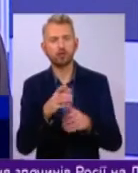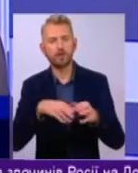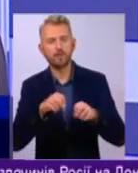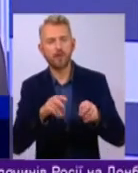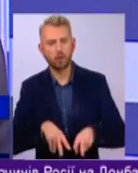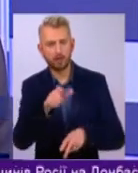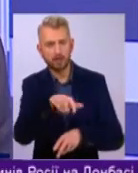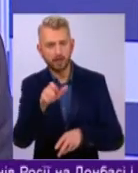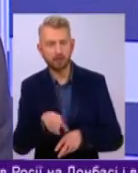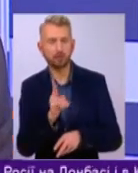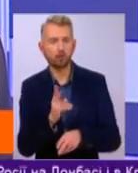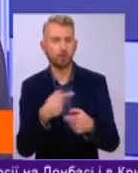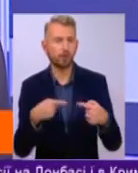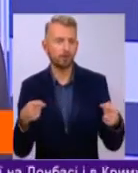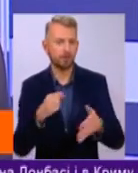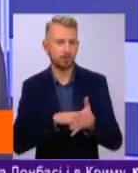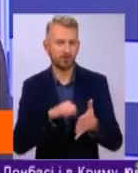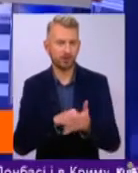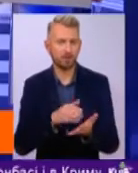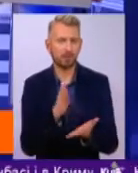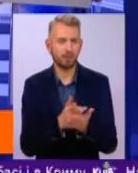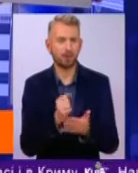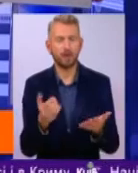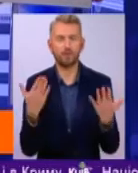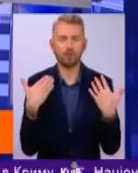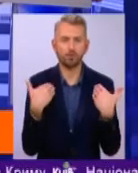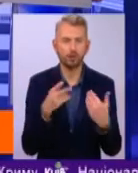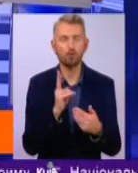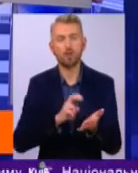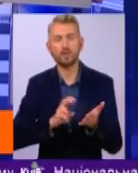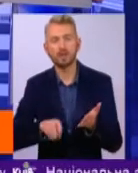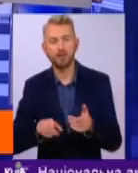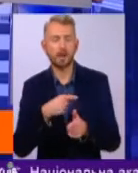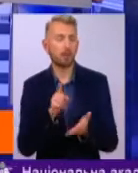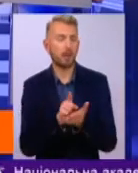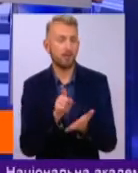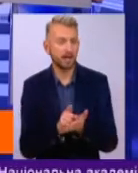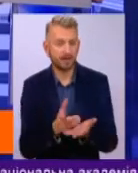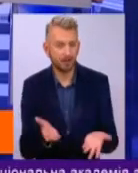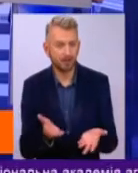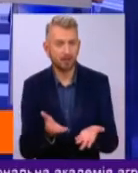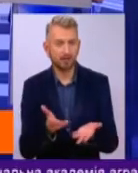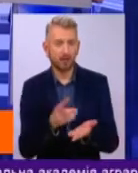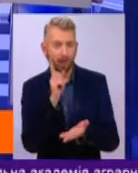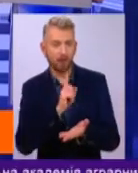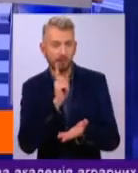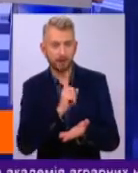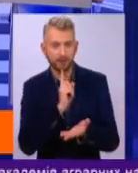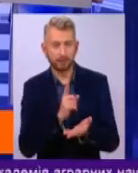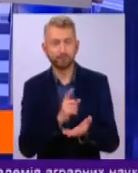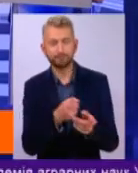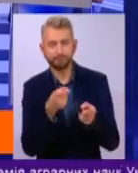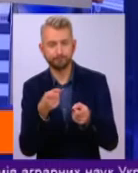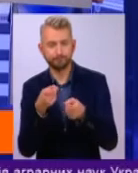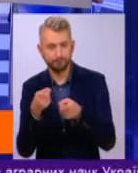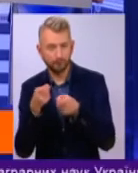фахівців, які з тих чи інших міркувань перебувають вже на відпочинку, які у відставці або на пенсії перебувають. На певний якийсь час запустити весь цей механізм